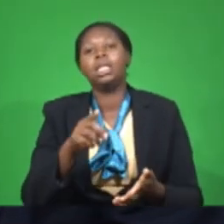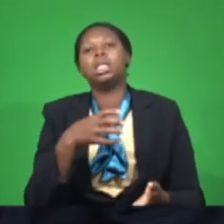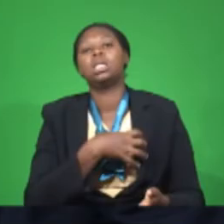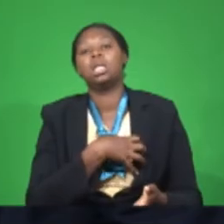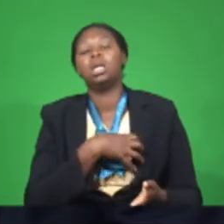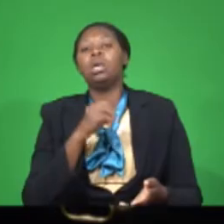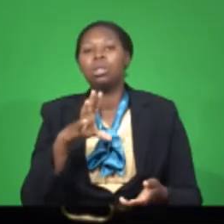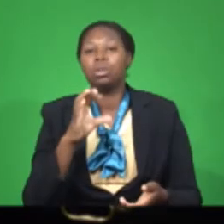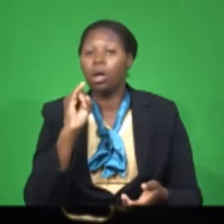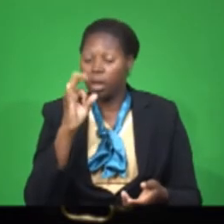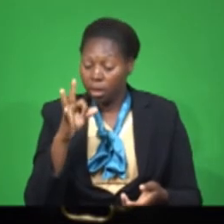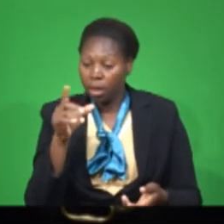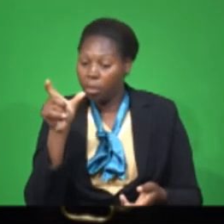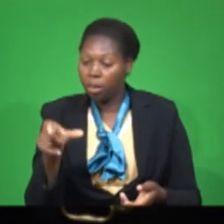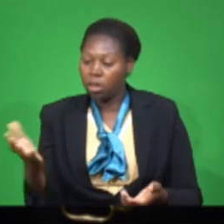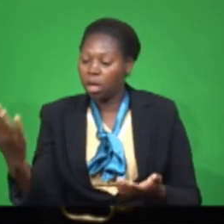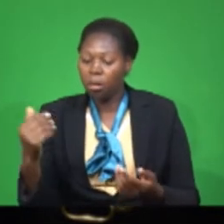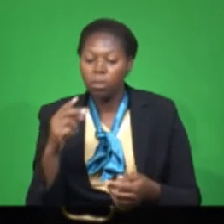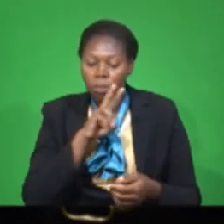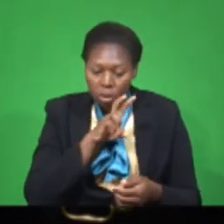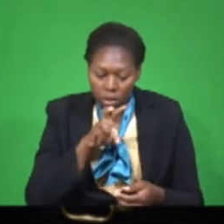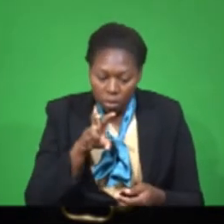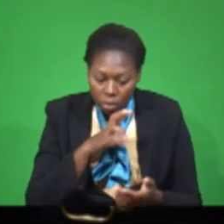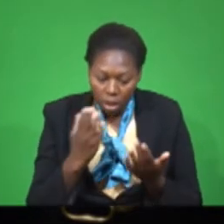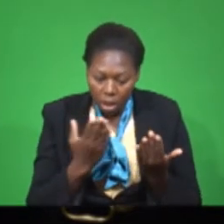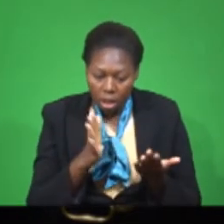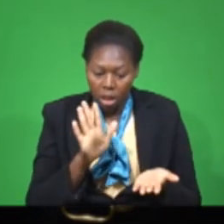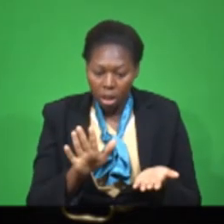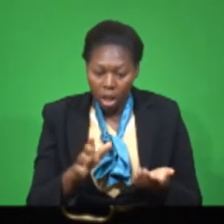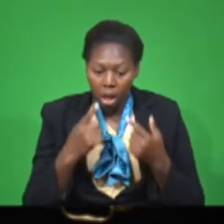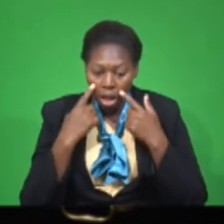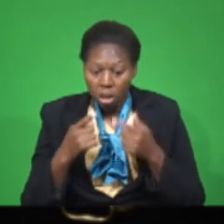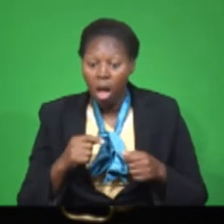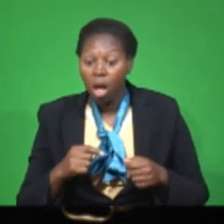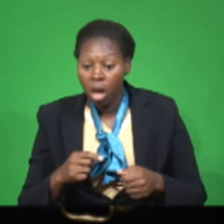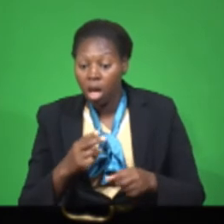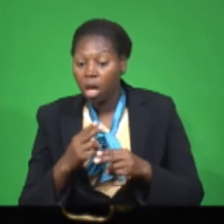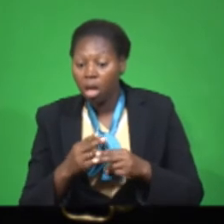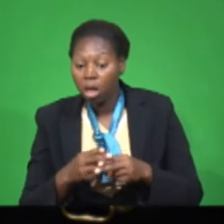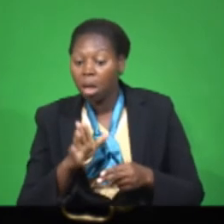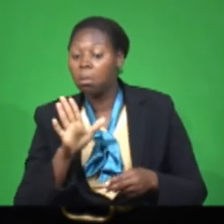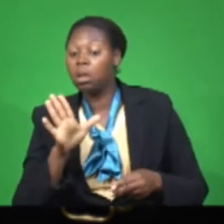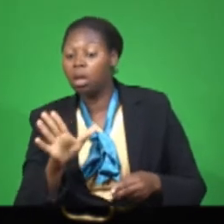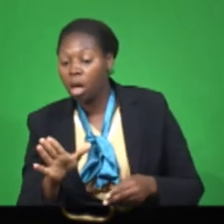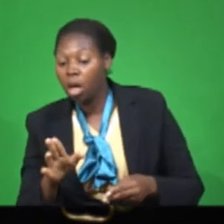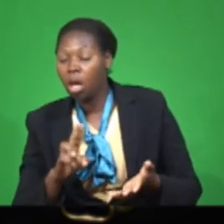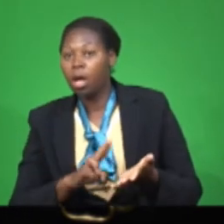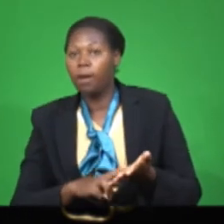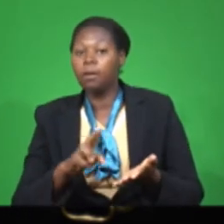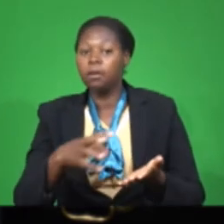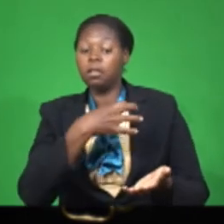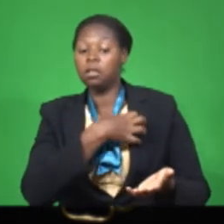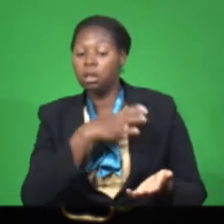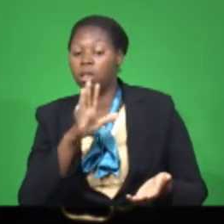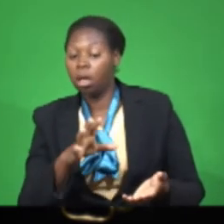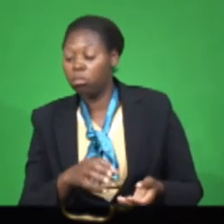akatarisa ona zita rake, ona zvitema zvake zvakanyorwa. Saka obva akanda dombo pasi. Oda